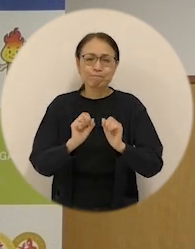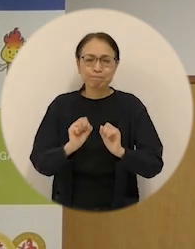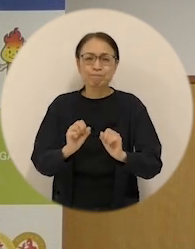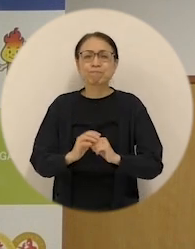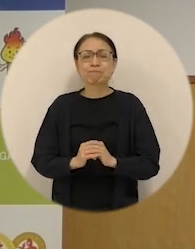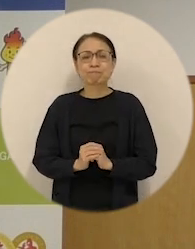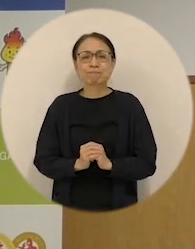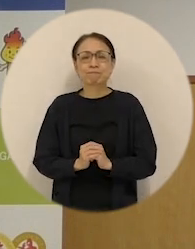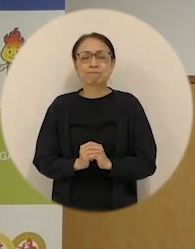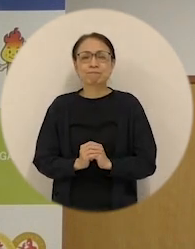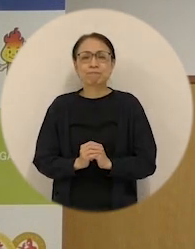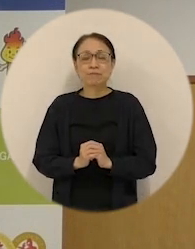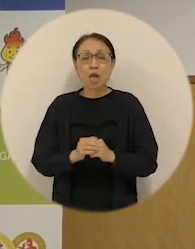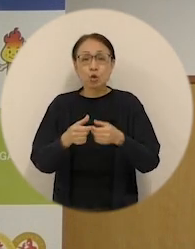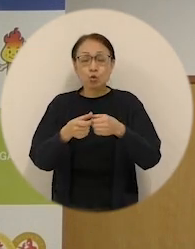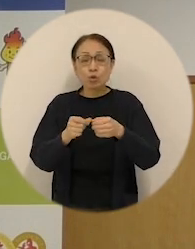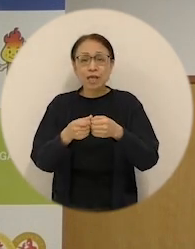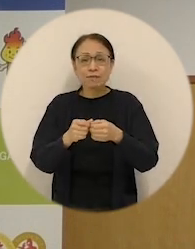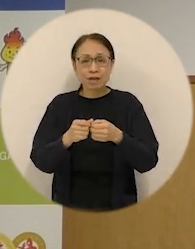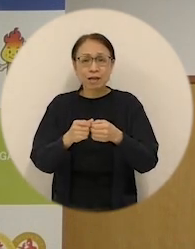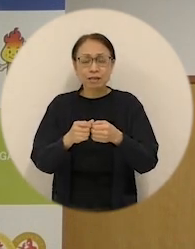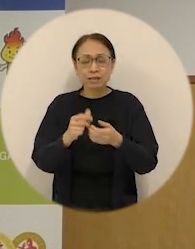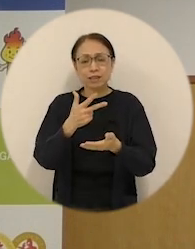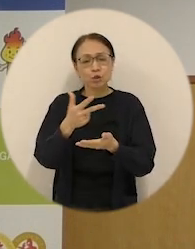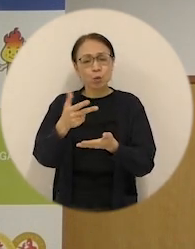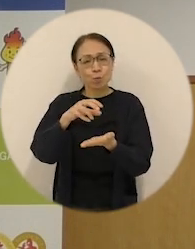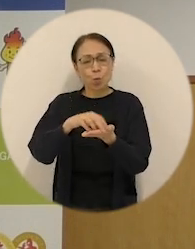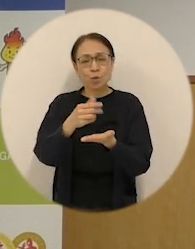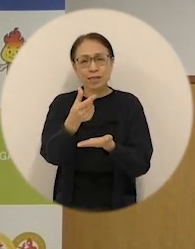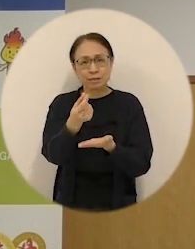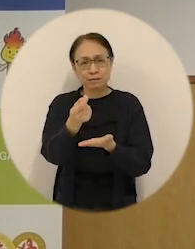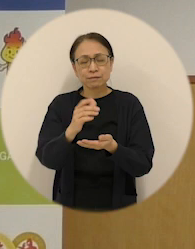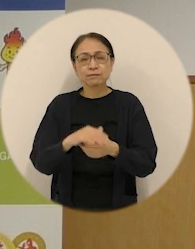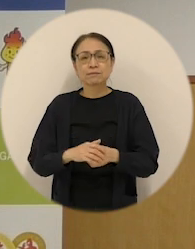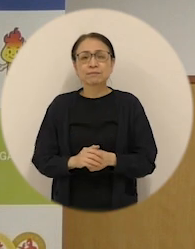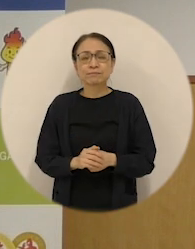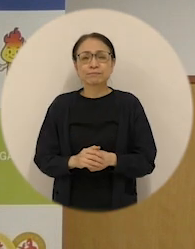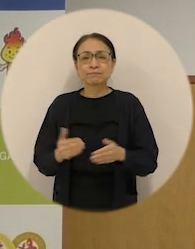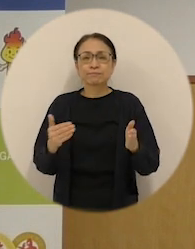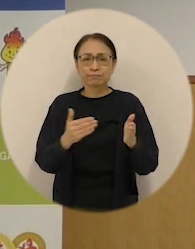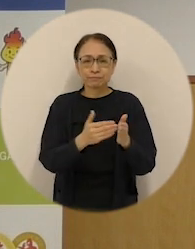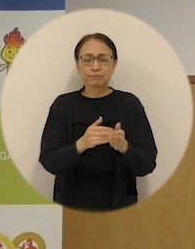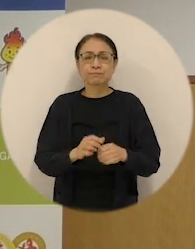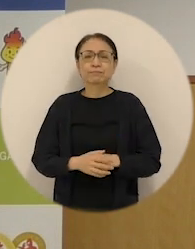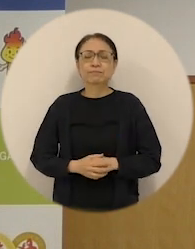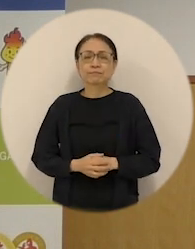。詳細につきましては記載の通りでございます。以上です。